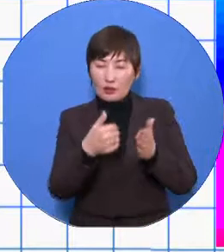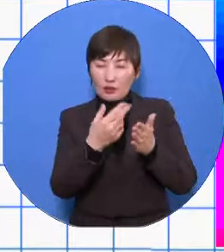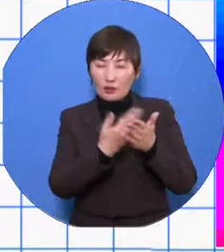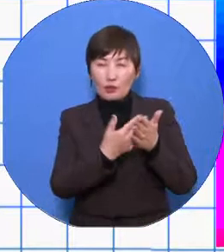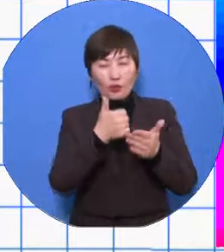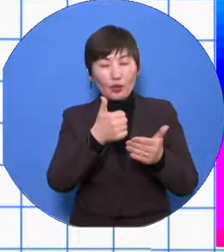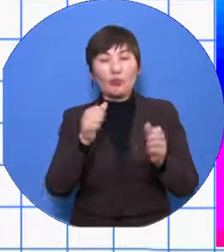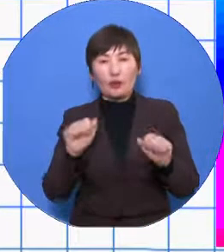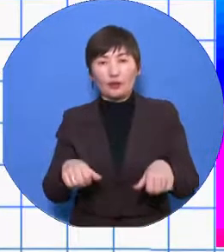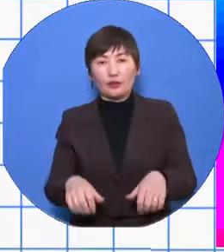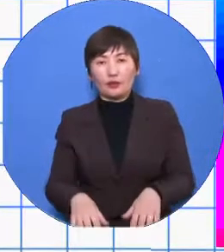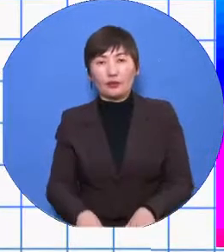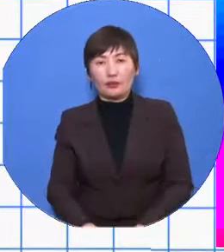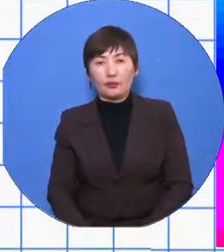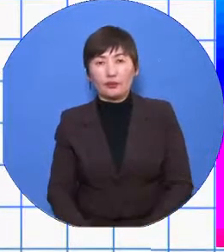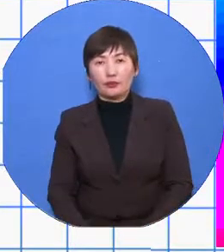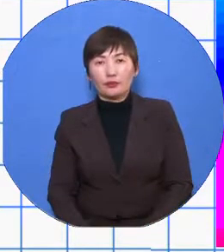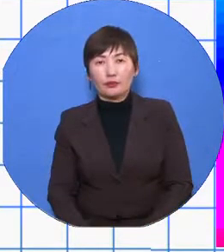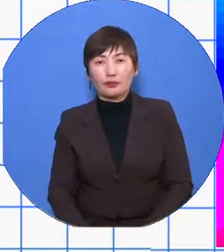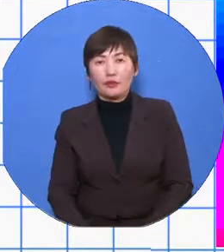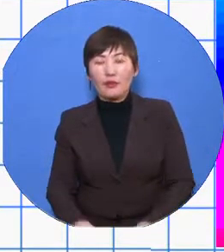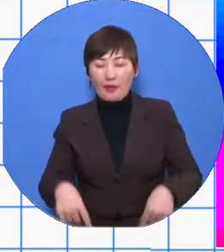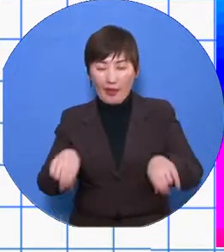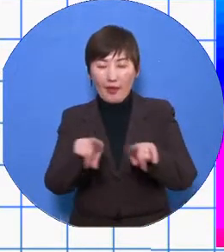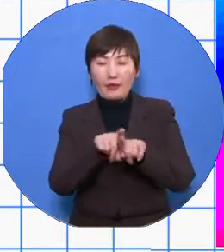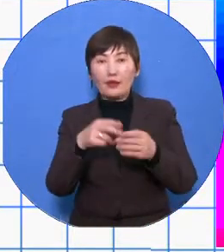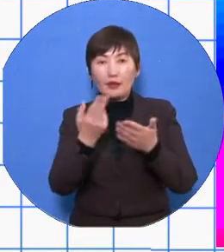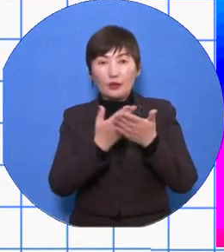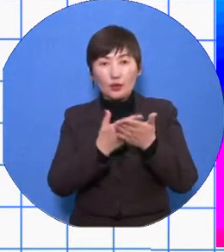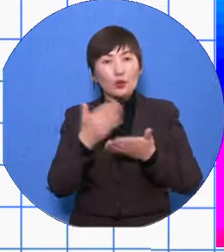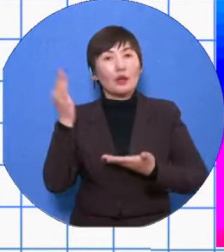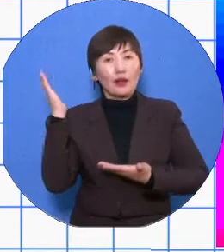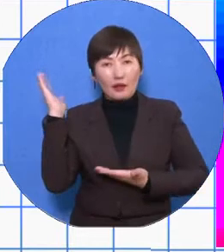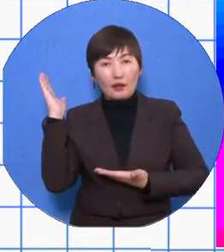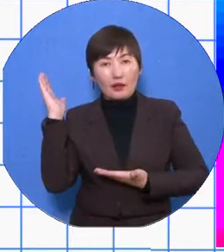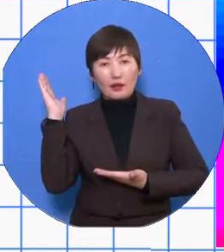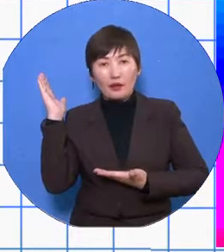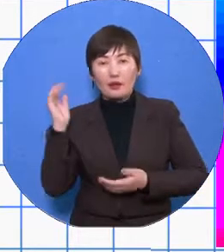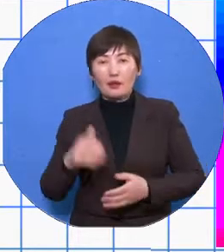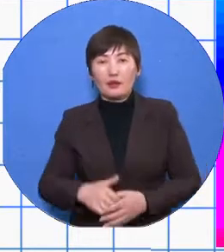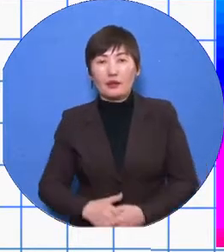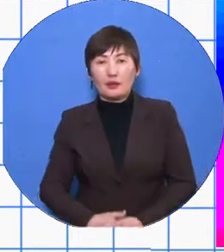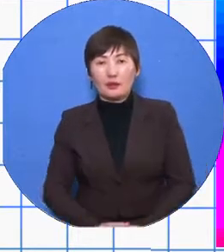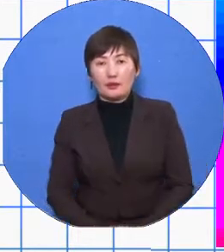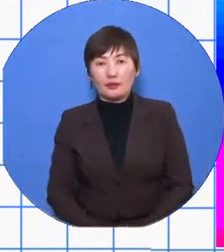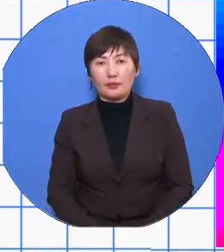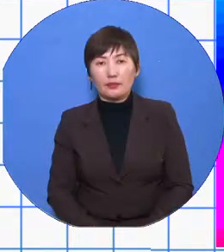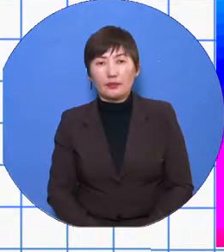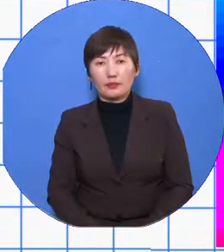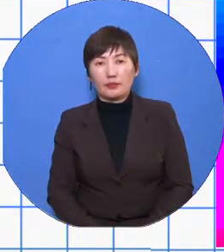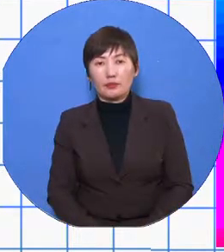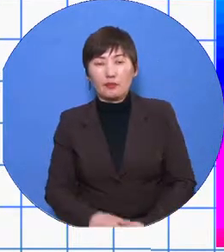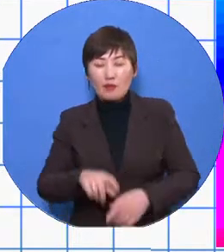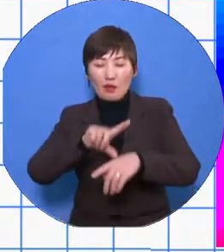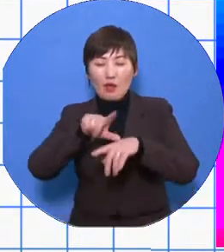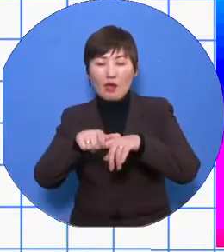За, тусгалын цэг татсан нормал. За, түүнтэй ижил өнцгөр ойх ёстой. За, өнцөг хэмжигч